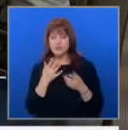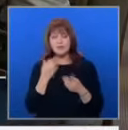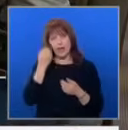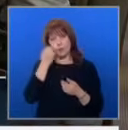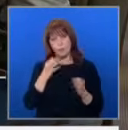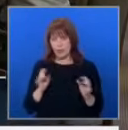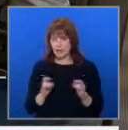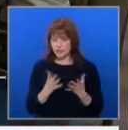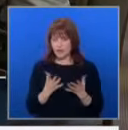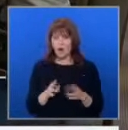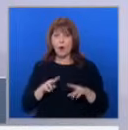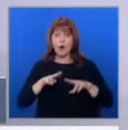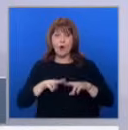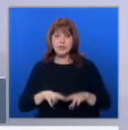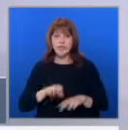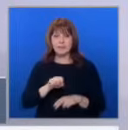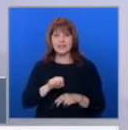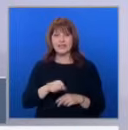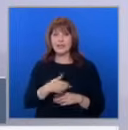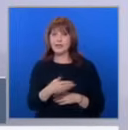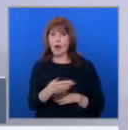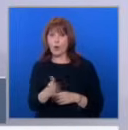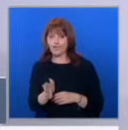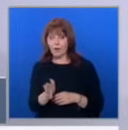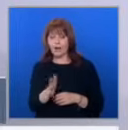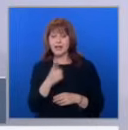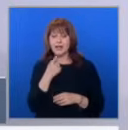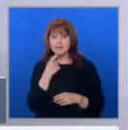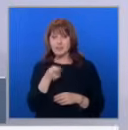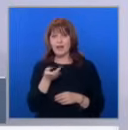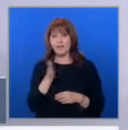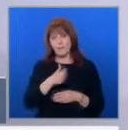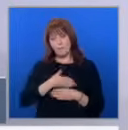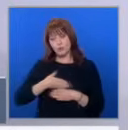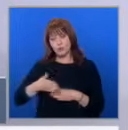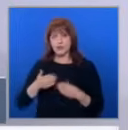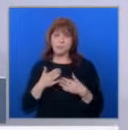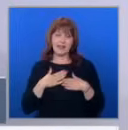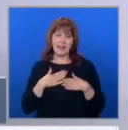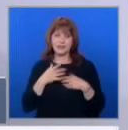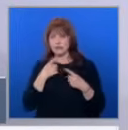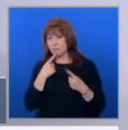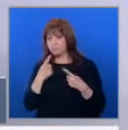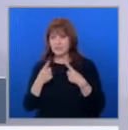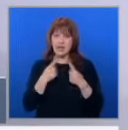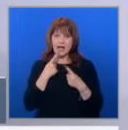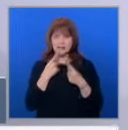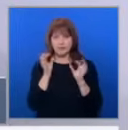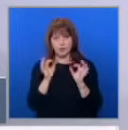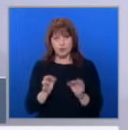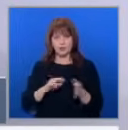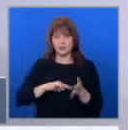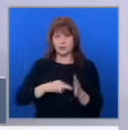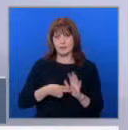начало. Оставихме вратата отворена за това да продължиме нашите разговори конкретно по